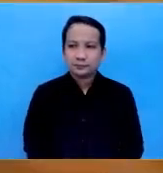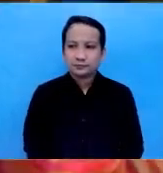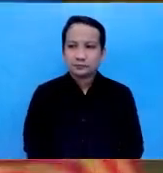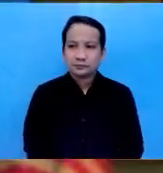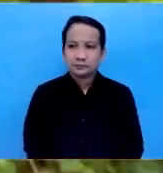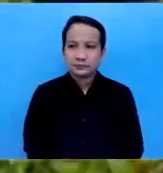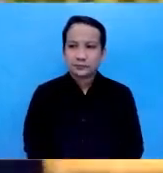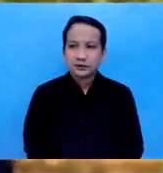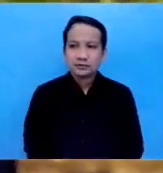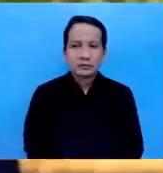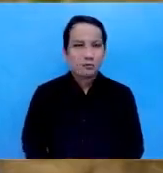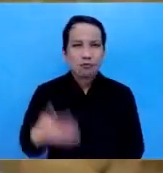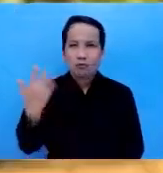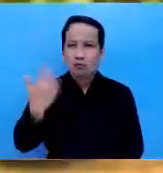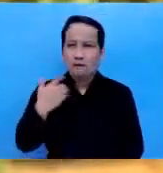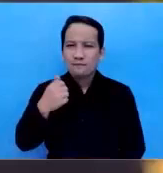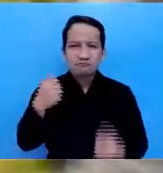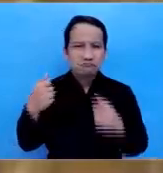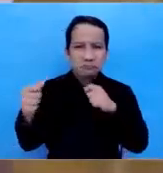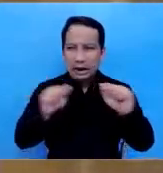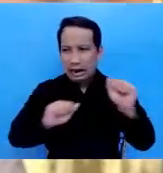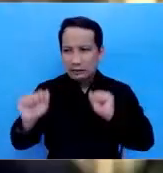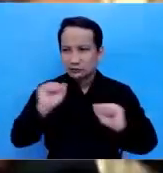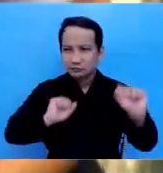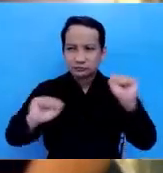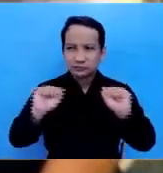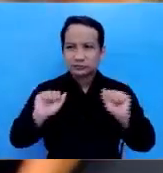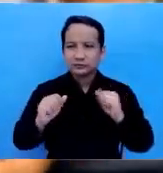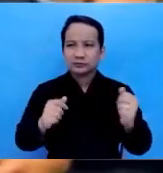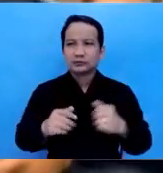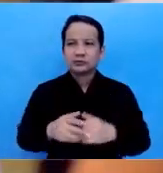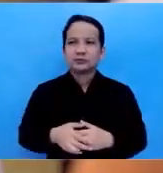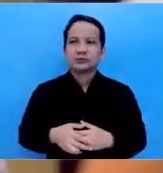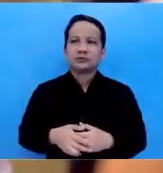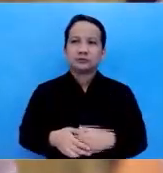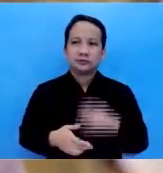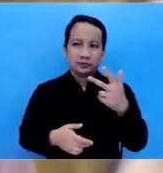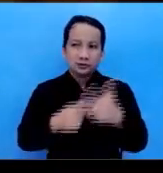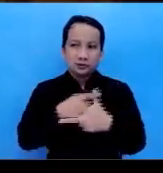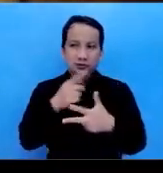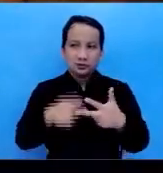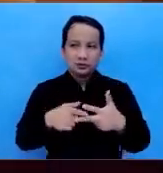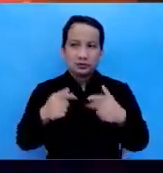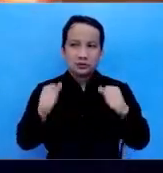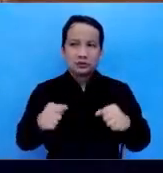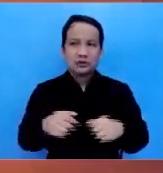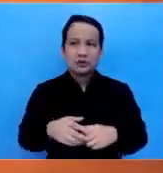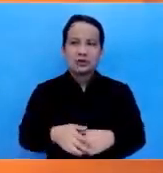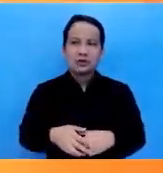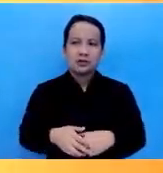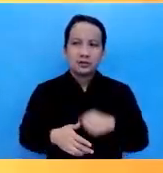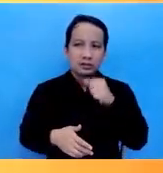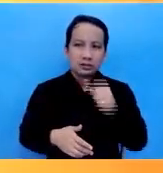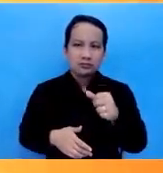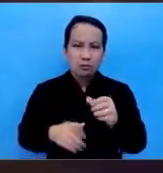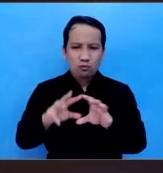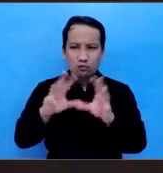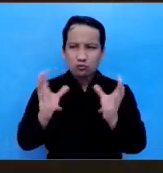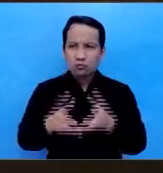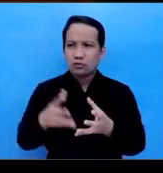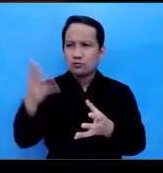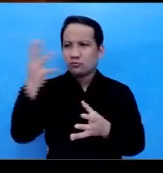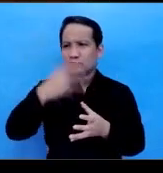sa uma at ikabong bakbakan. Ganun mahayo paglaban sa tatlo ah. Pilitan to di akong mayalam. At pang world class na